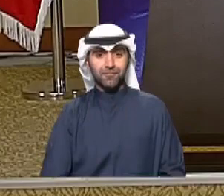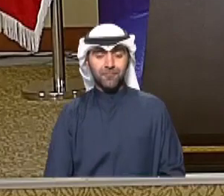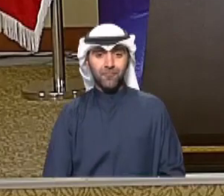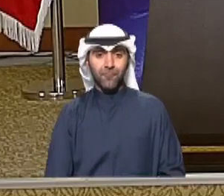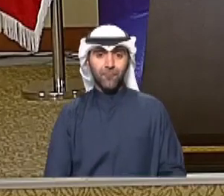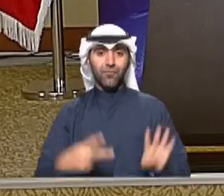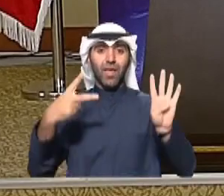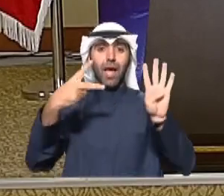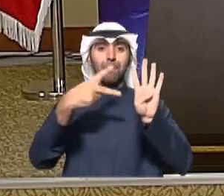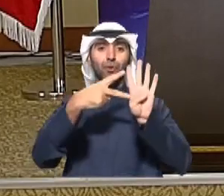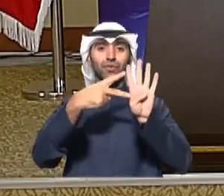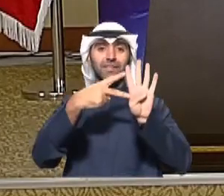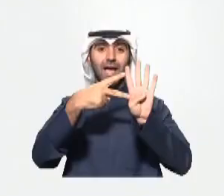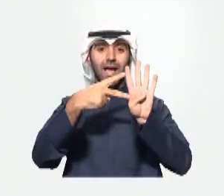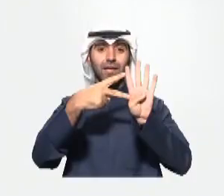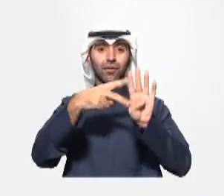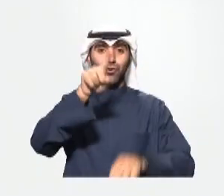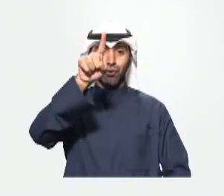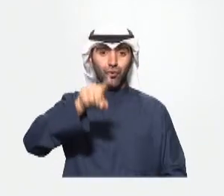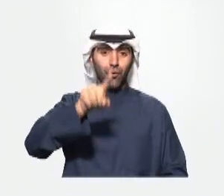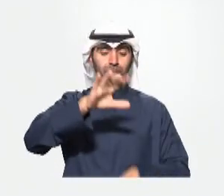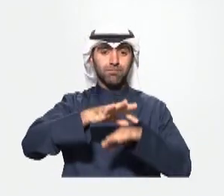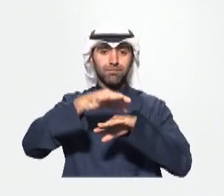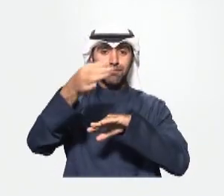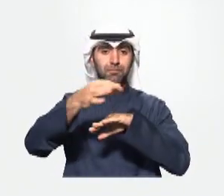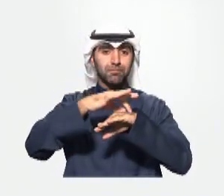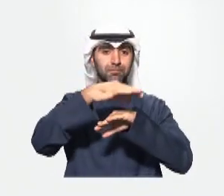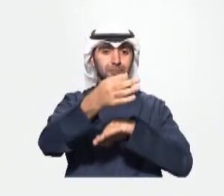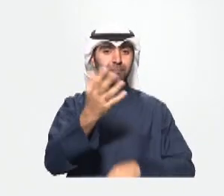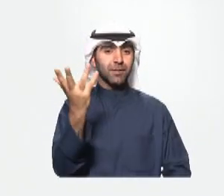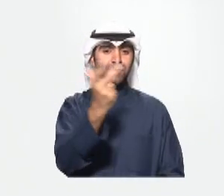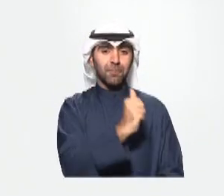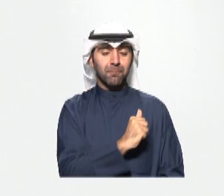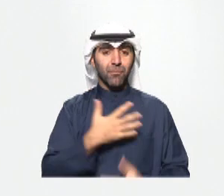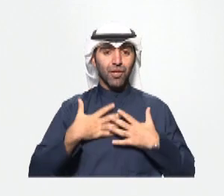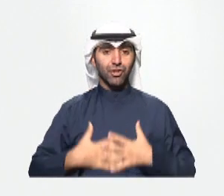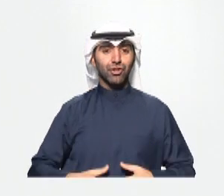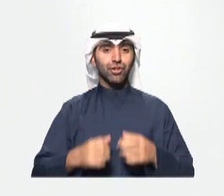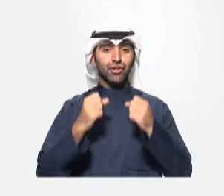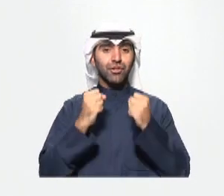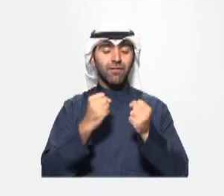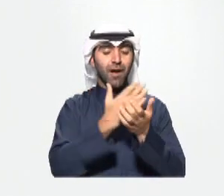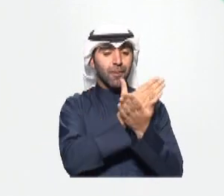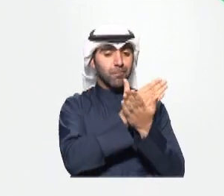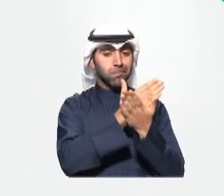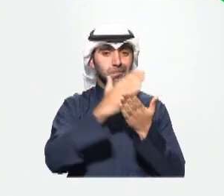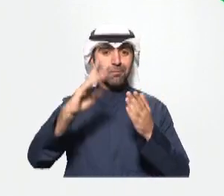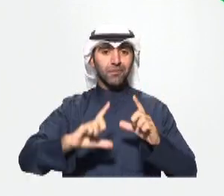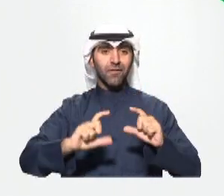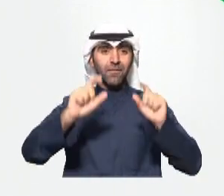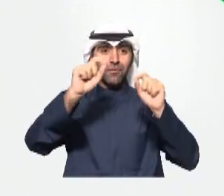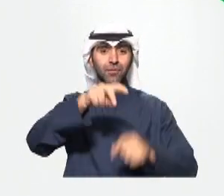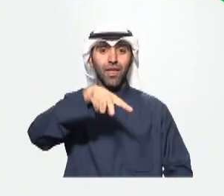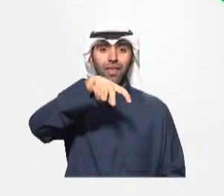ساعة الماضية تم رصد 810 حالات تعافي ولله الحمد، أصبح